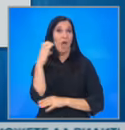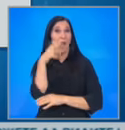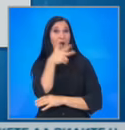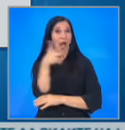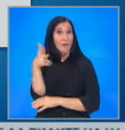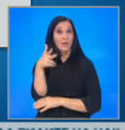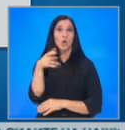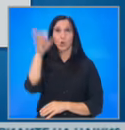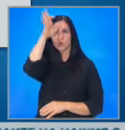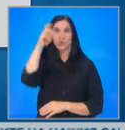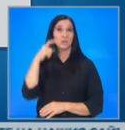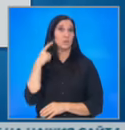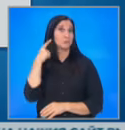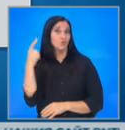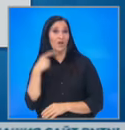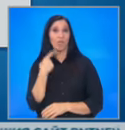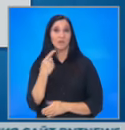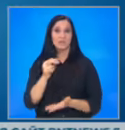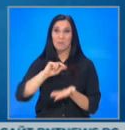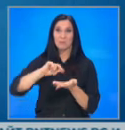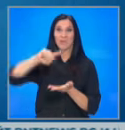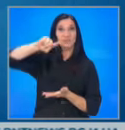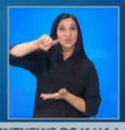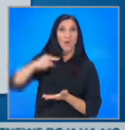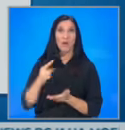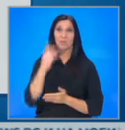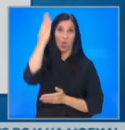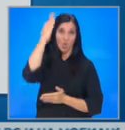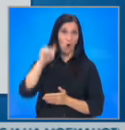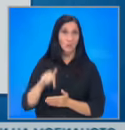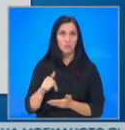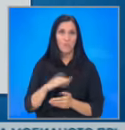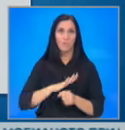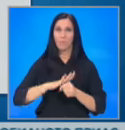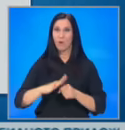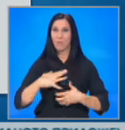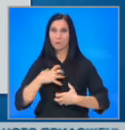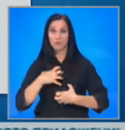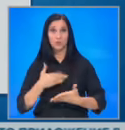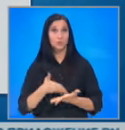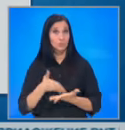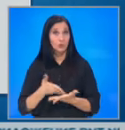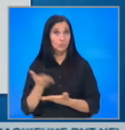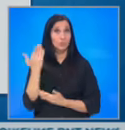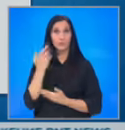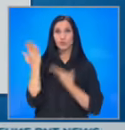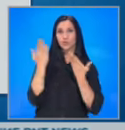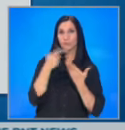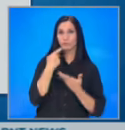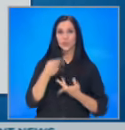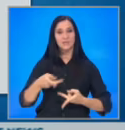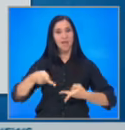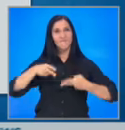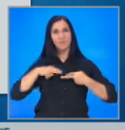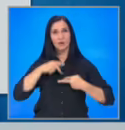един глас. Изпишете ченгелчето отгоре надолу. Изпълнена съм с притеснения, защото през миналата учебна година се върнаха